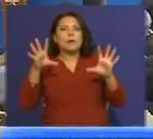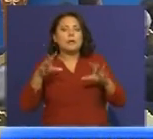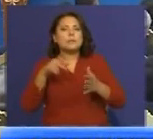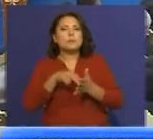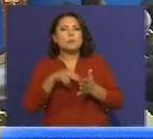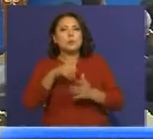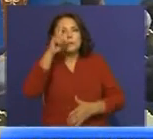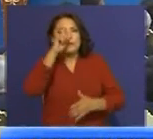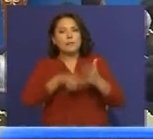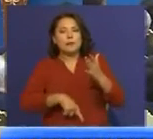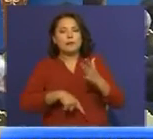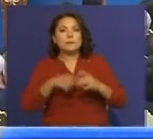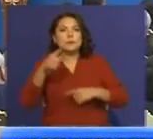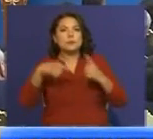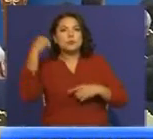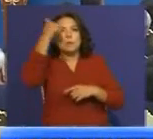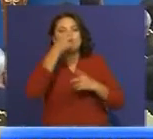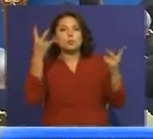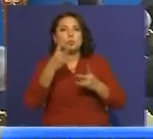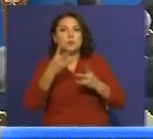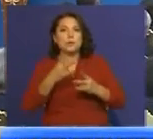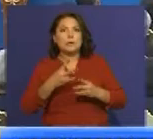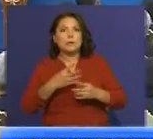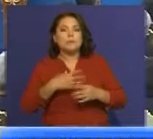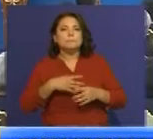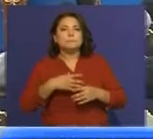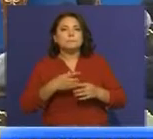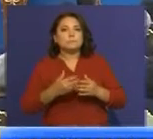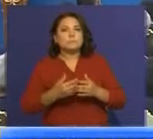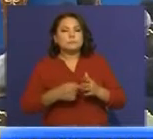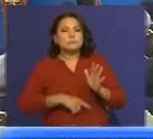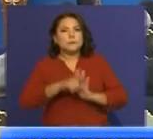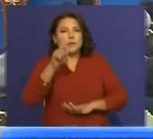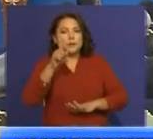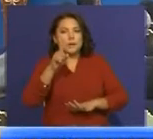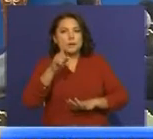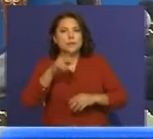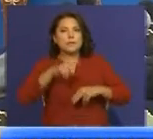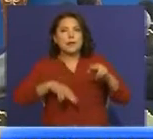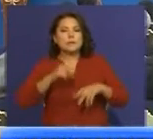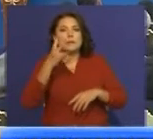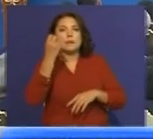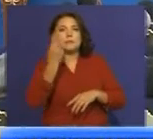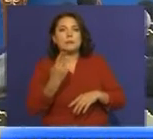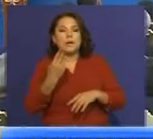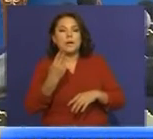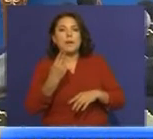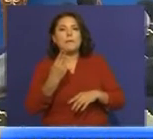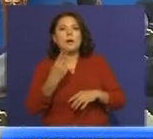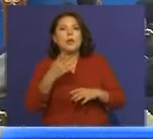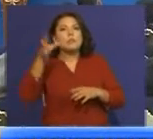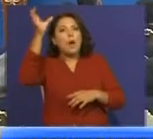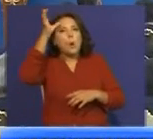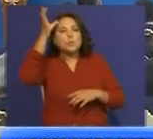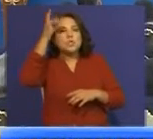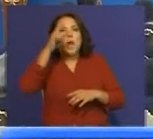и доверие, в следующем году нужно приступить, наконец, к строительству Национального научного онкологического центра